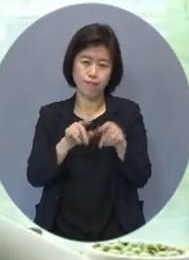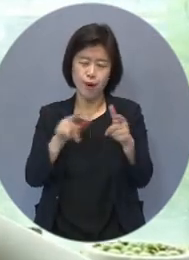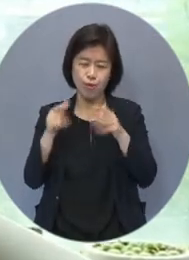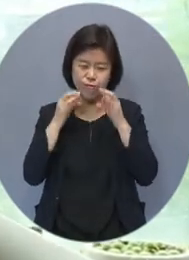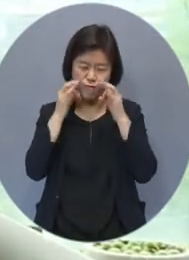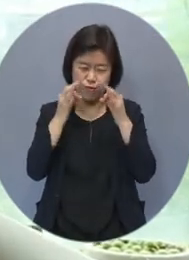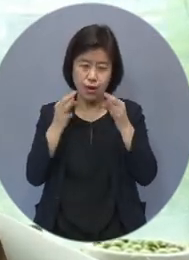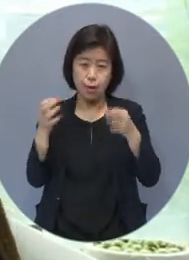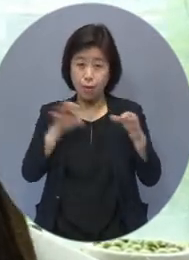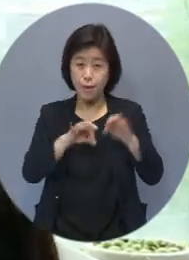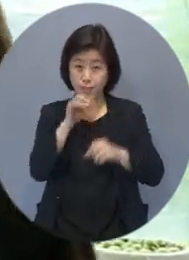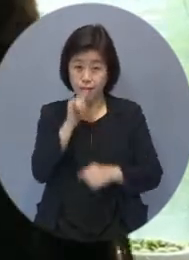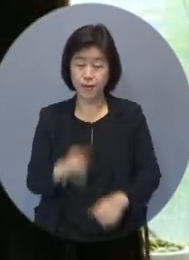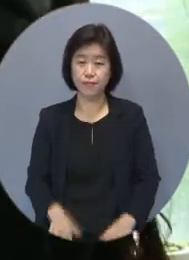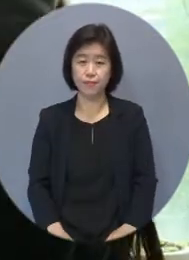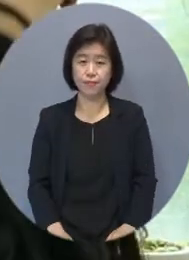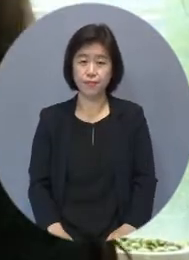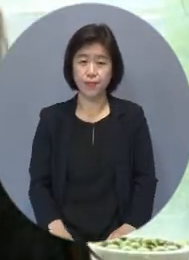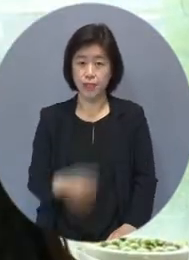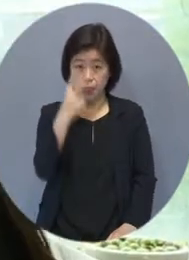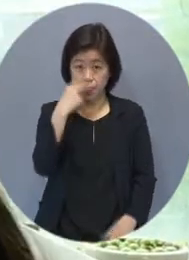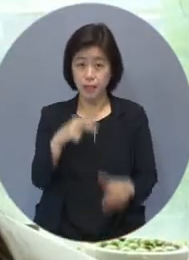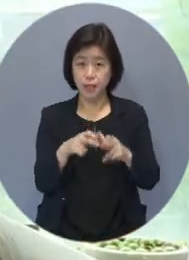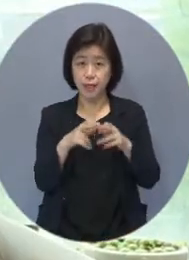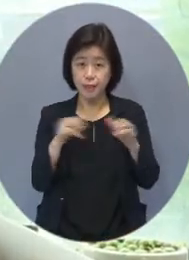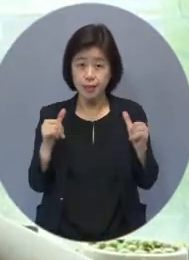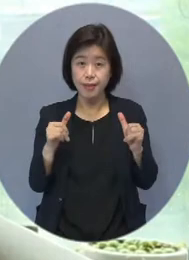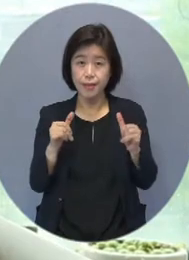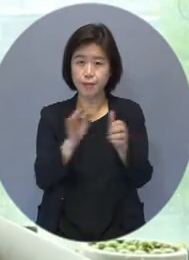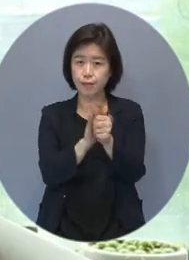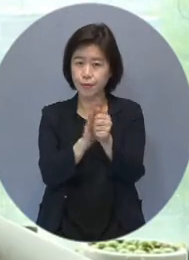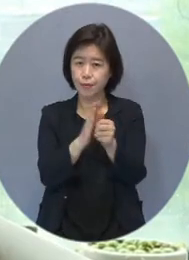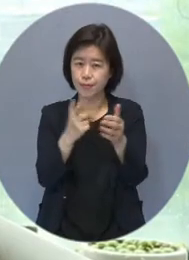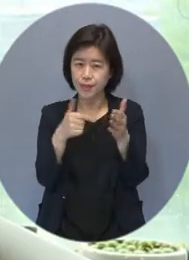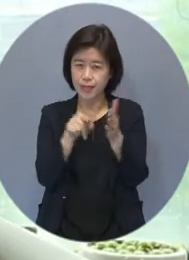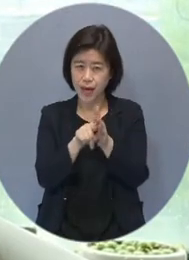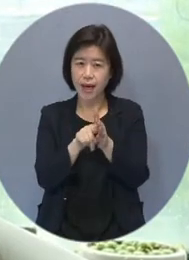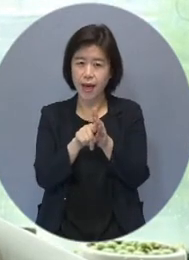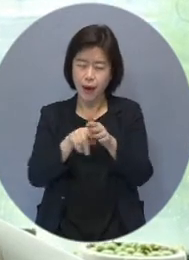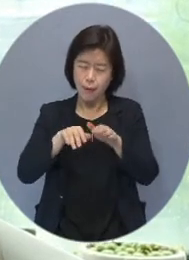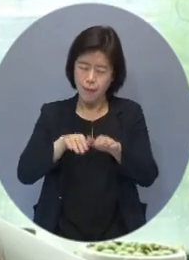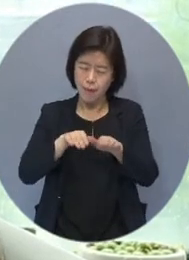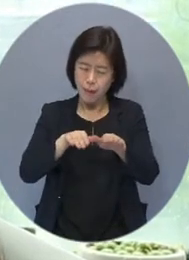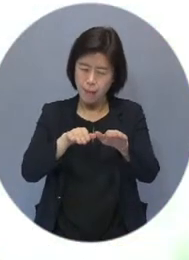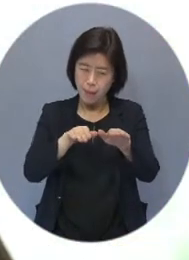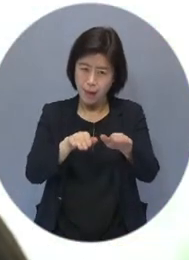시각장애인들의 길잡이가 되어주기 위해 정성을 한 땀 한 땀 수놓아 봅니다.